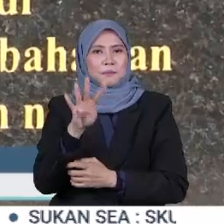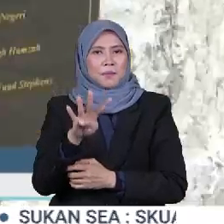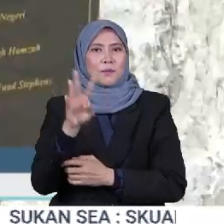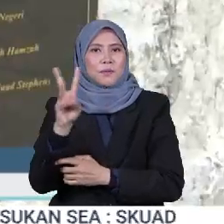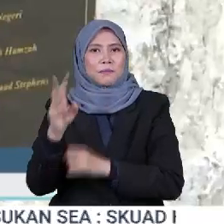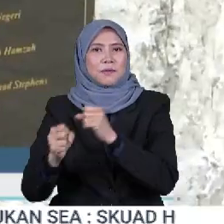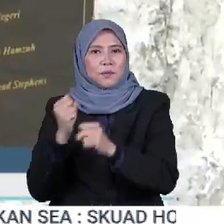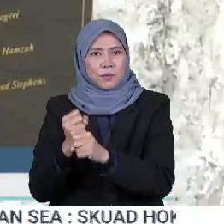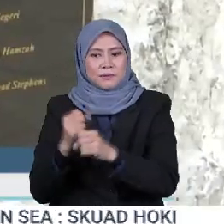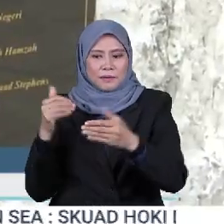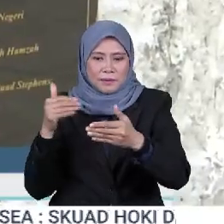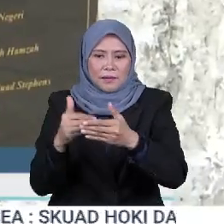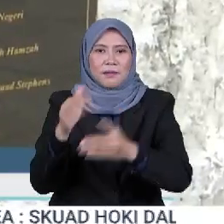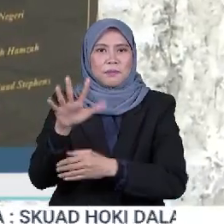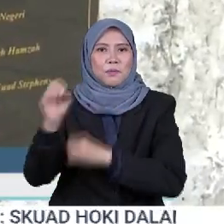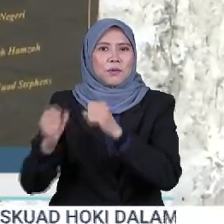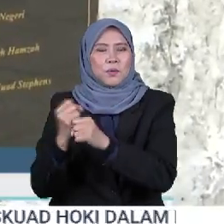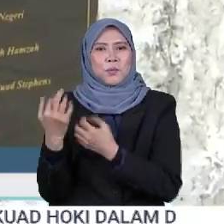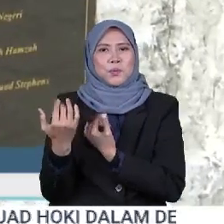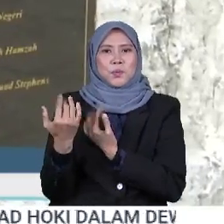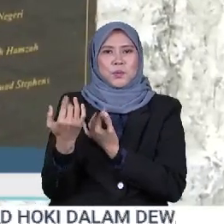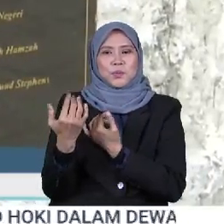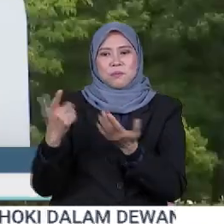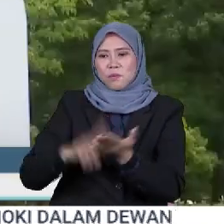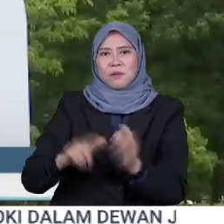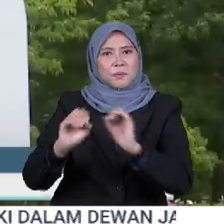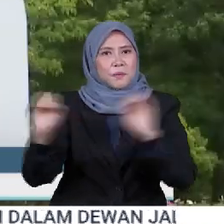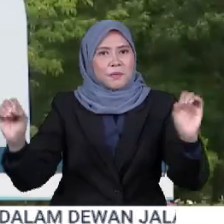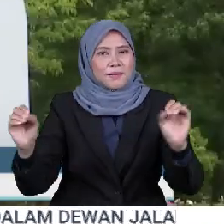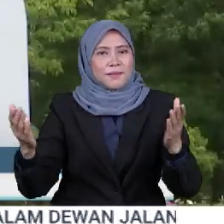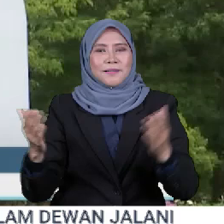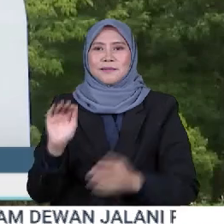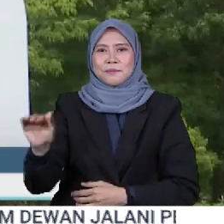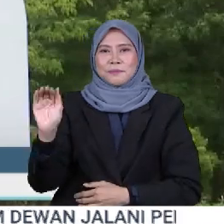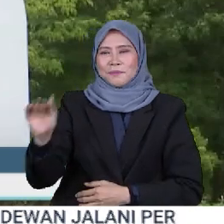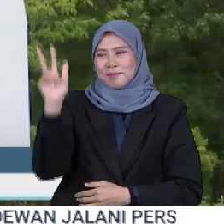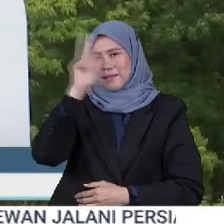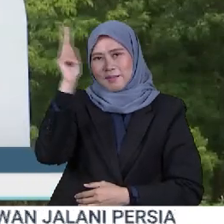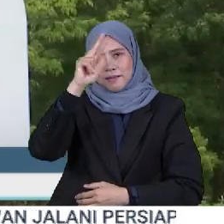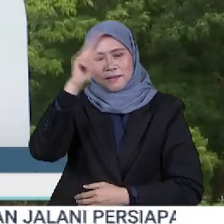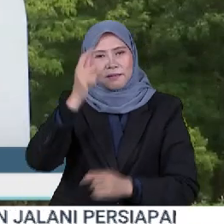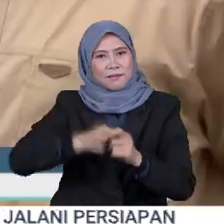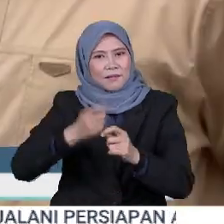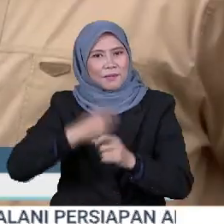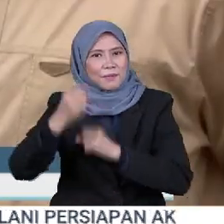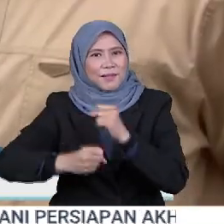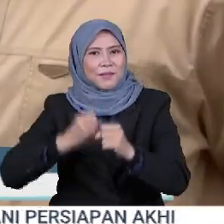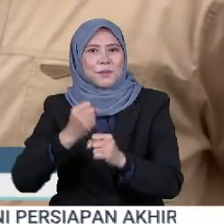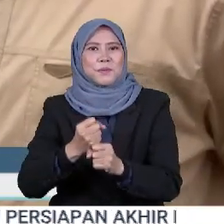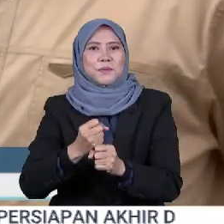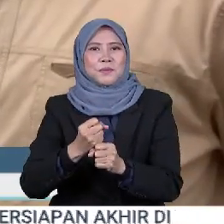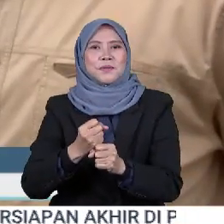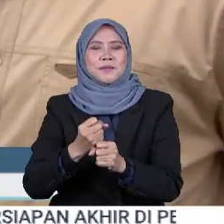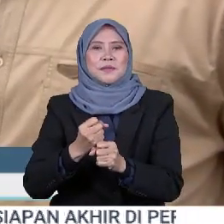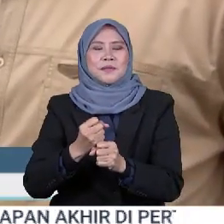46 tahun, hampir 50 tahun. Dan kita pun telah mendesak kerajaan setiap tahun kita berada